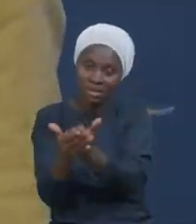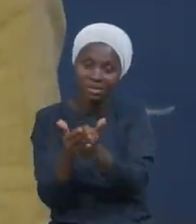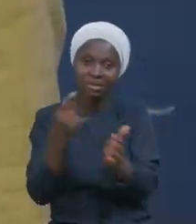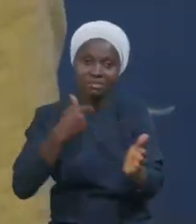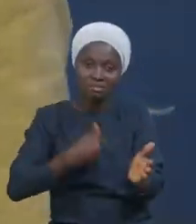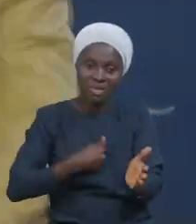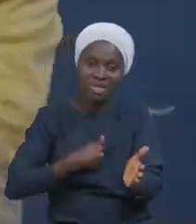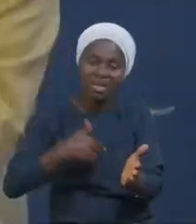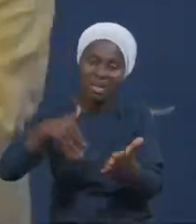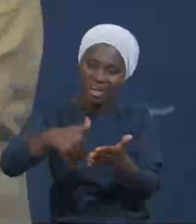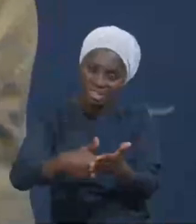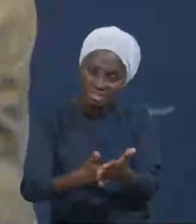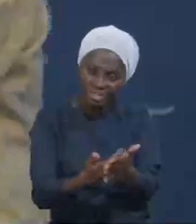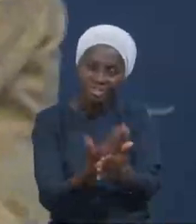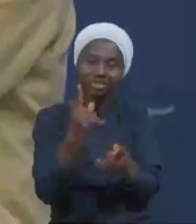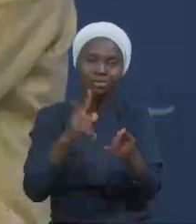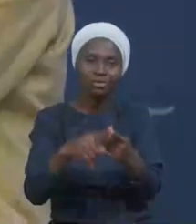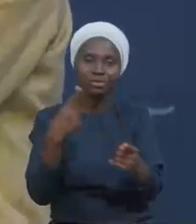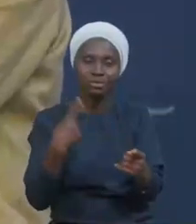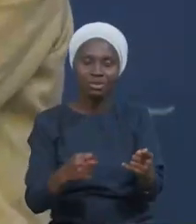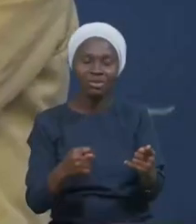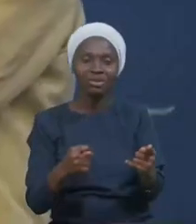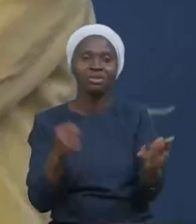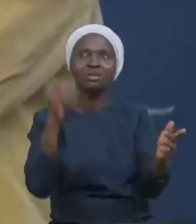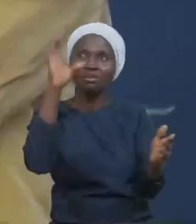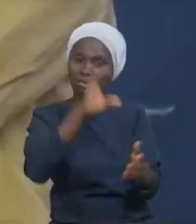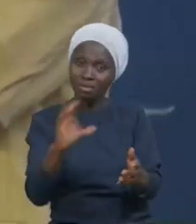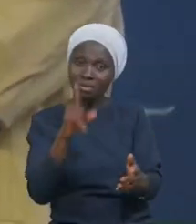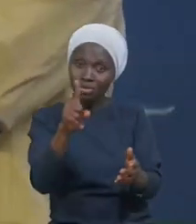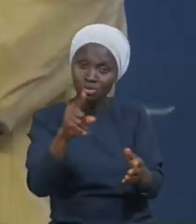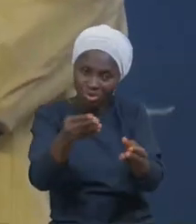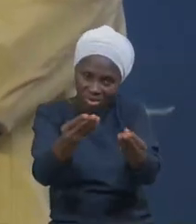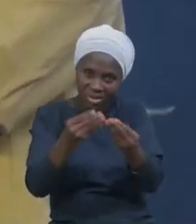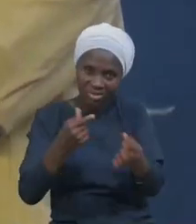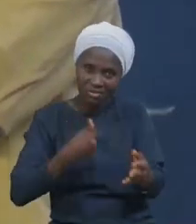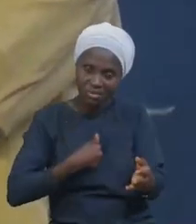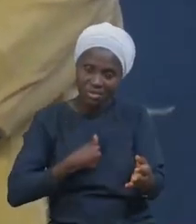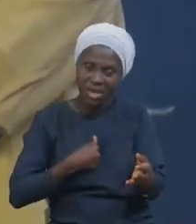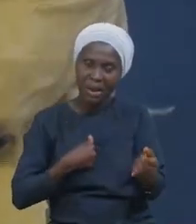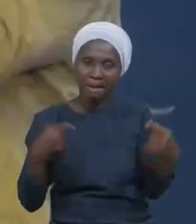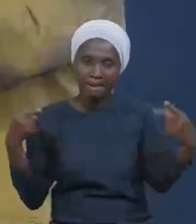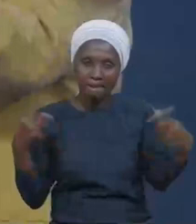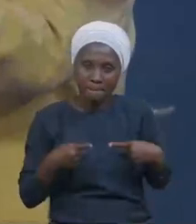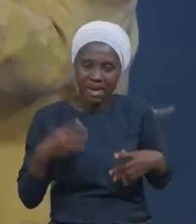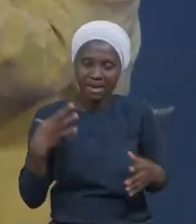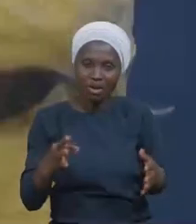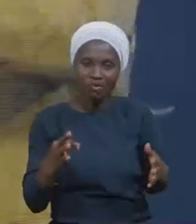croix. Tu m'as donné des douleurs, les douleurs de la crucifixion. Et j'ai dit, j'ai